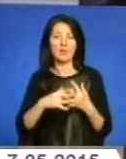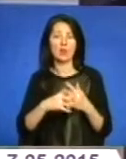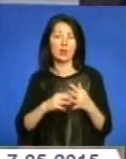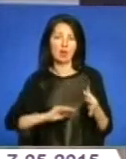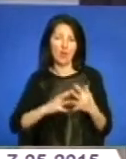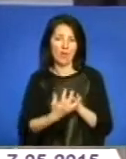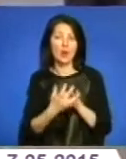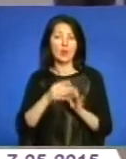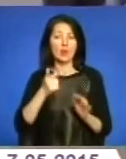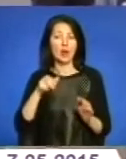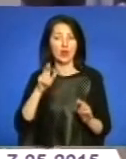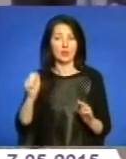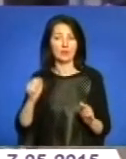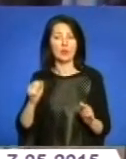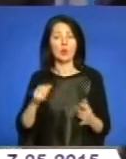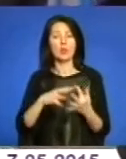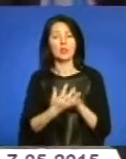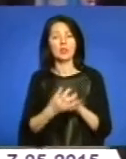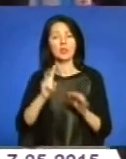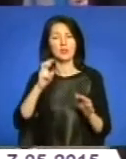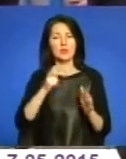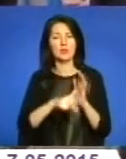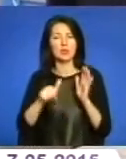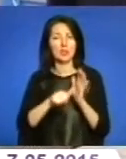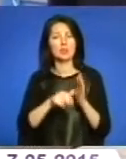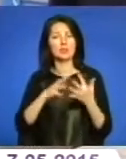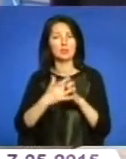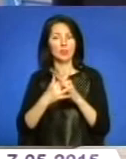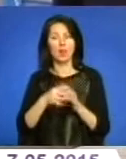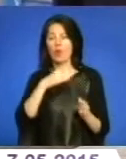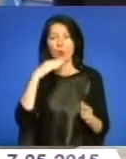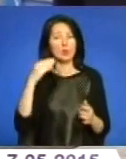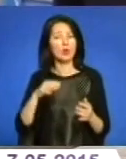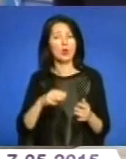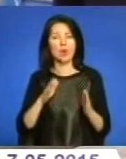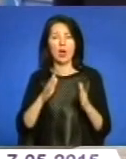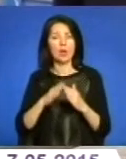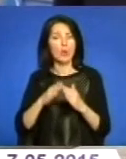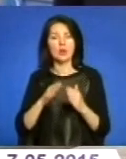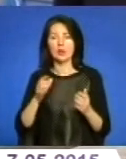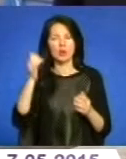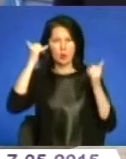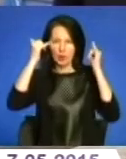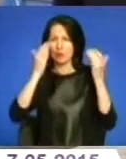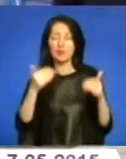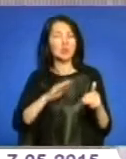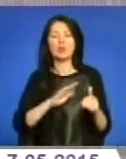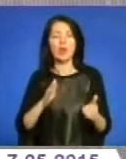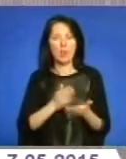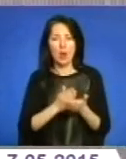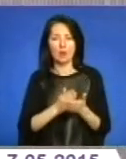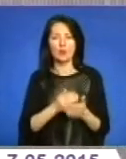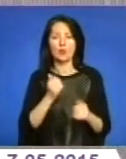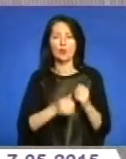Осівці 256 дворів. Попри те, що у багатьох родинах корів уже не тримають, щодня жителі села здають більше 1000